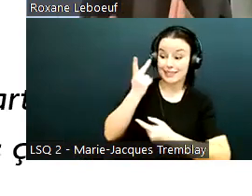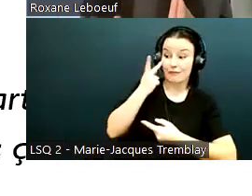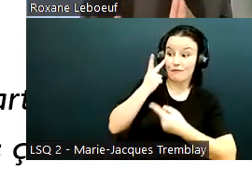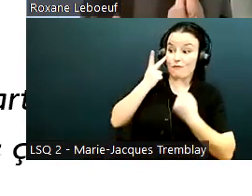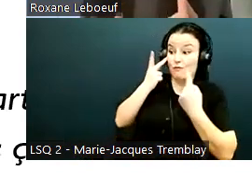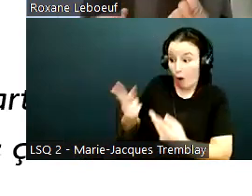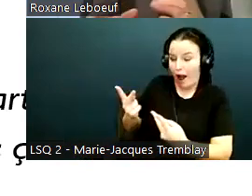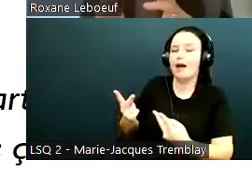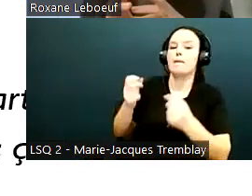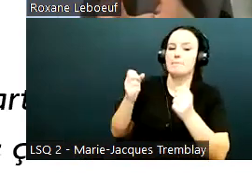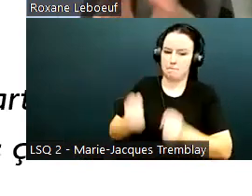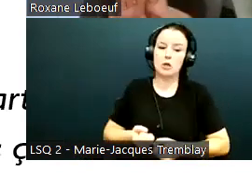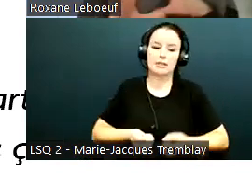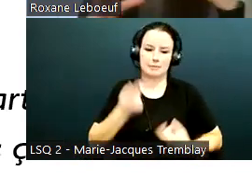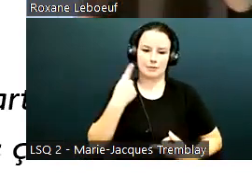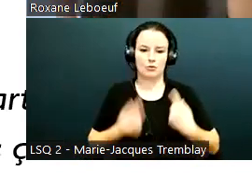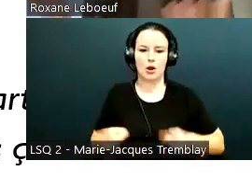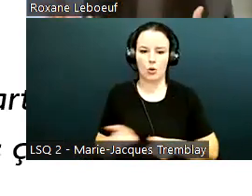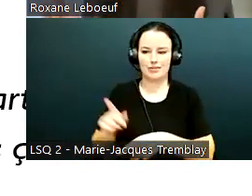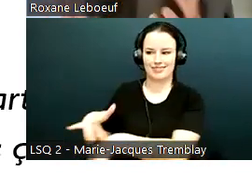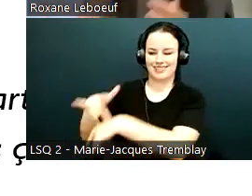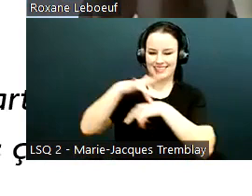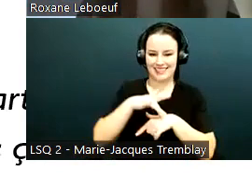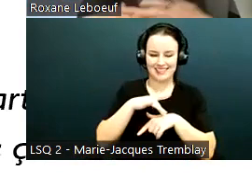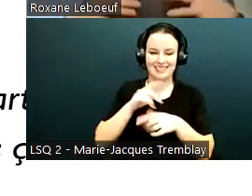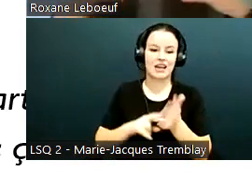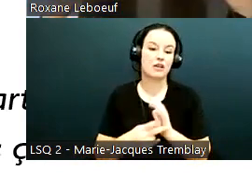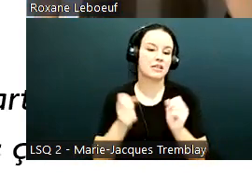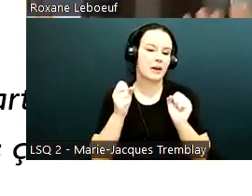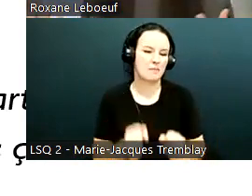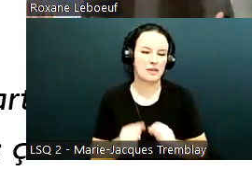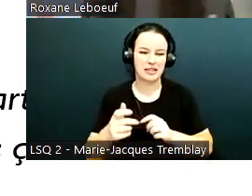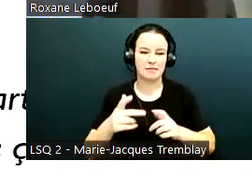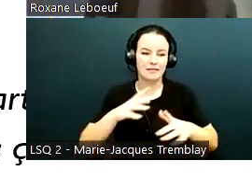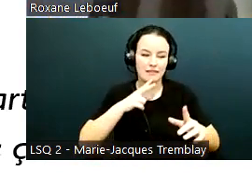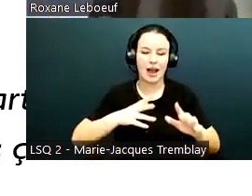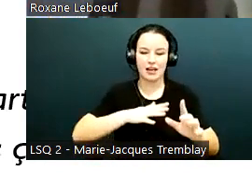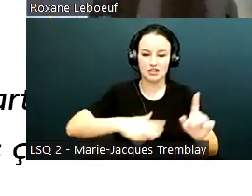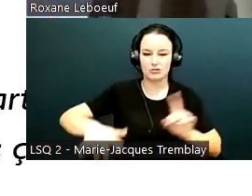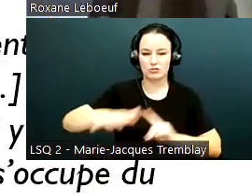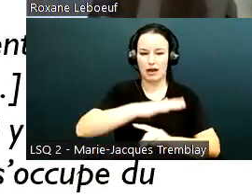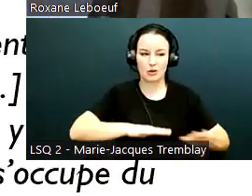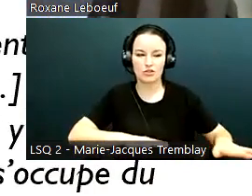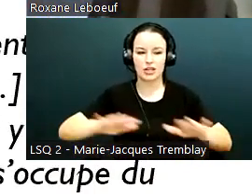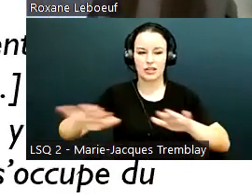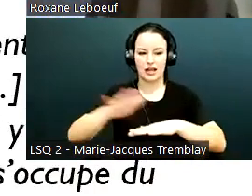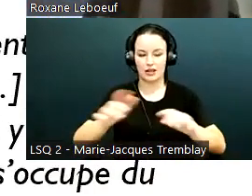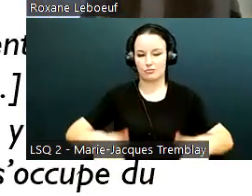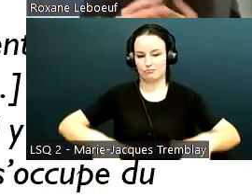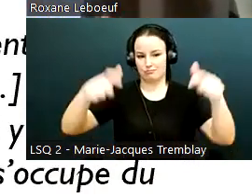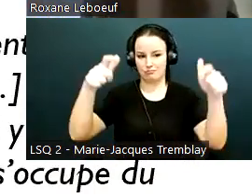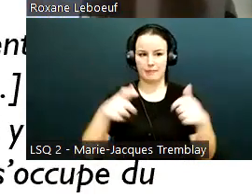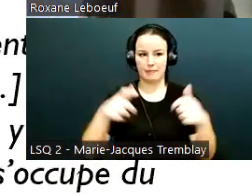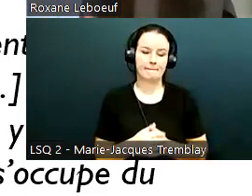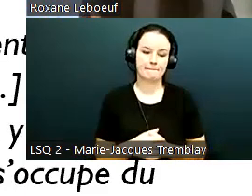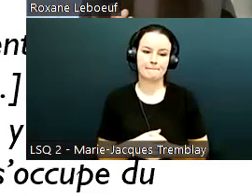2 personnes impliquées, mais que c'est une dynamique beaucoup plus globale qui peut prendre place dans l'ensemble de la résidence.